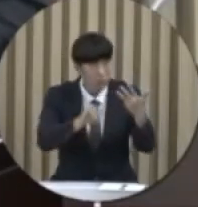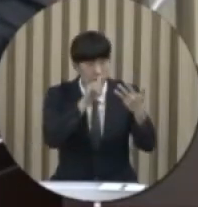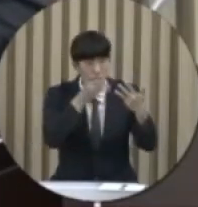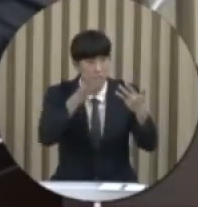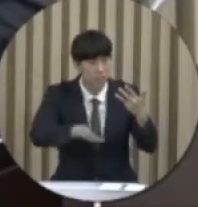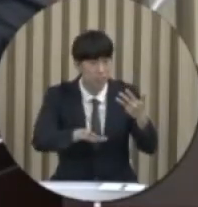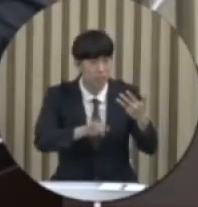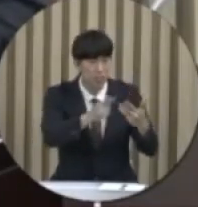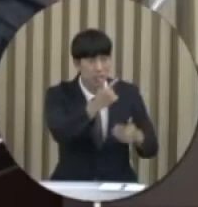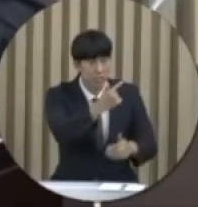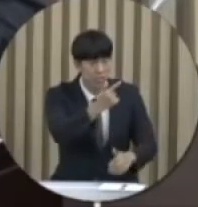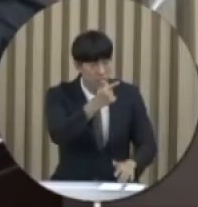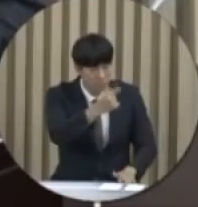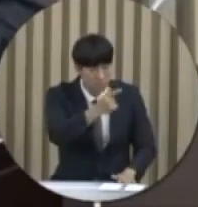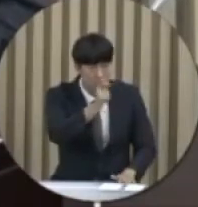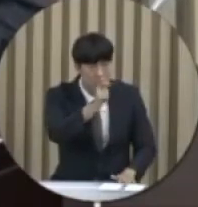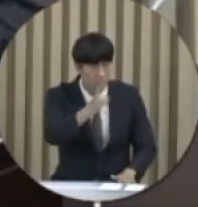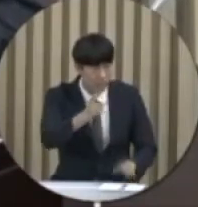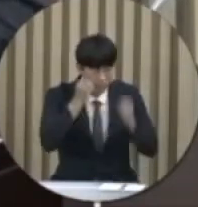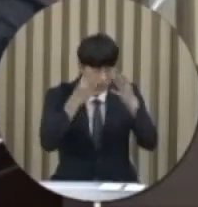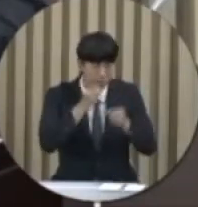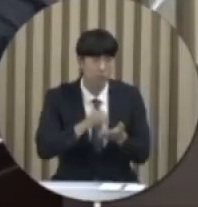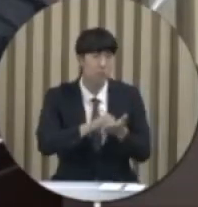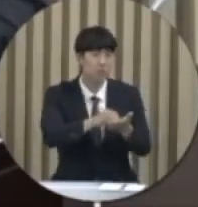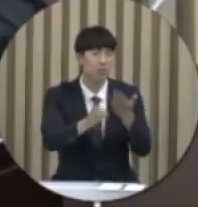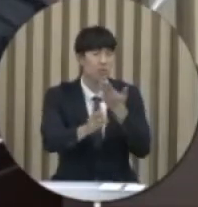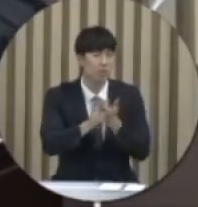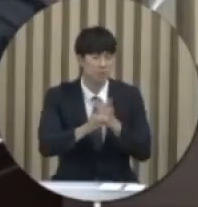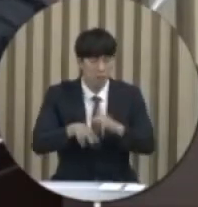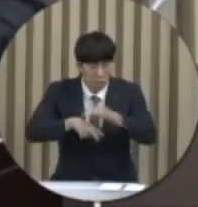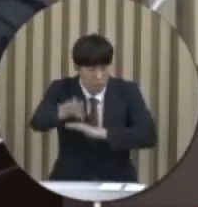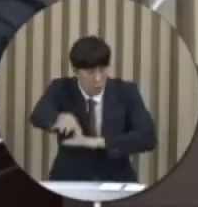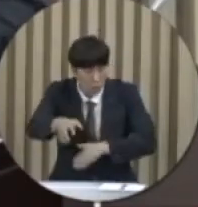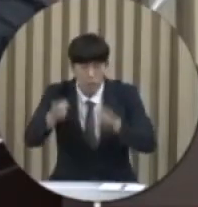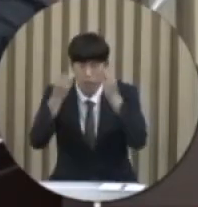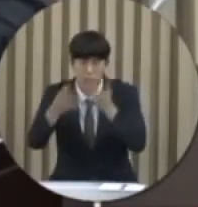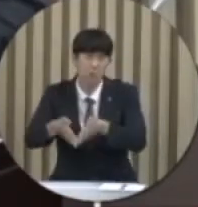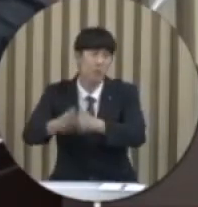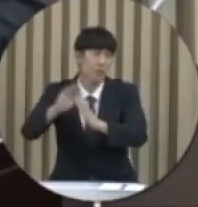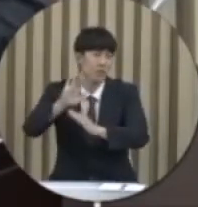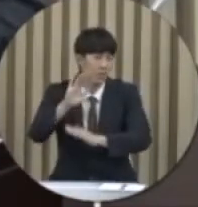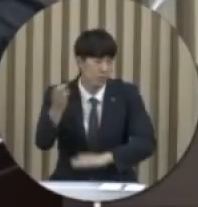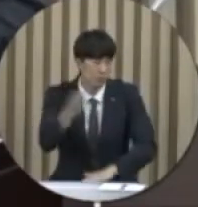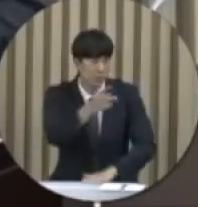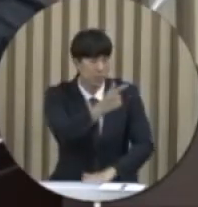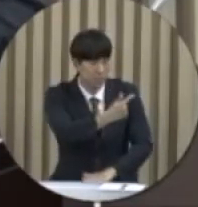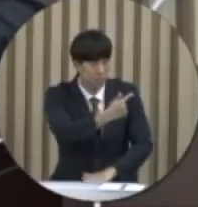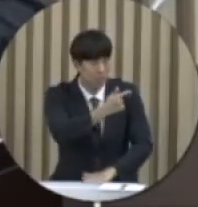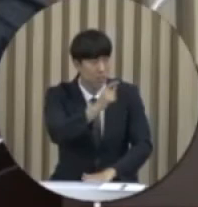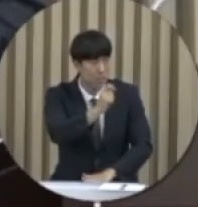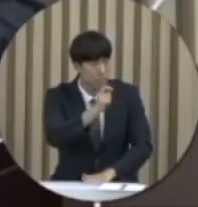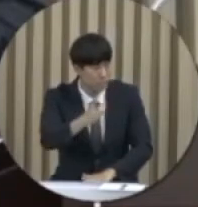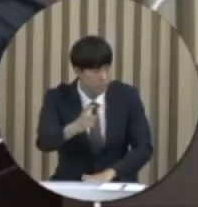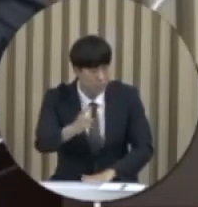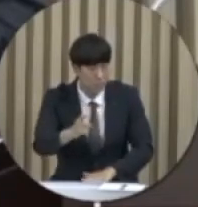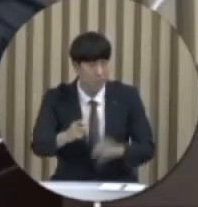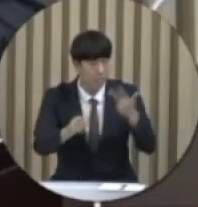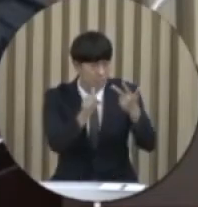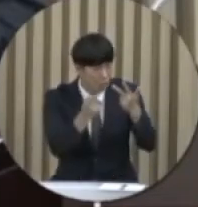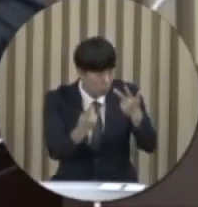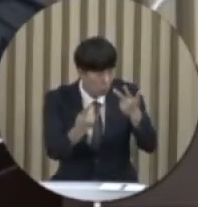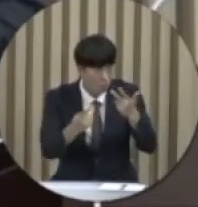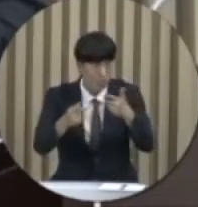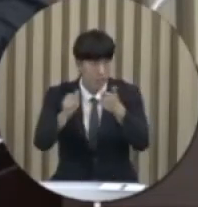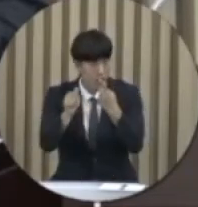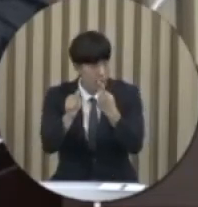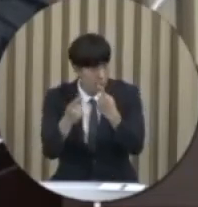만들어야 되는데 그 대피선로를 만들려면 지금 공사를 해야겠죠. 그리고 GTX 신호선과 1호선 그리고